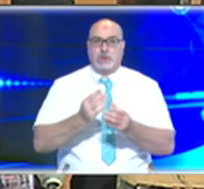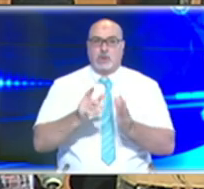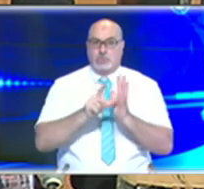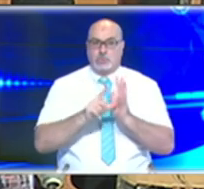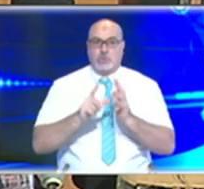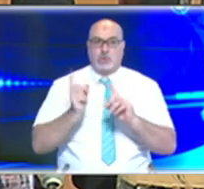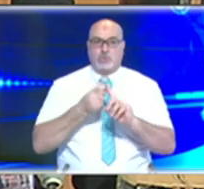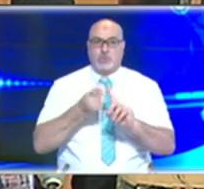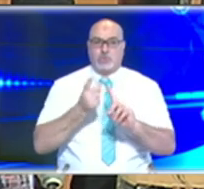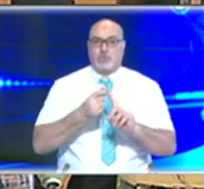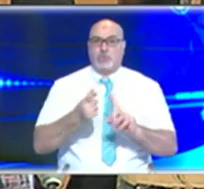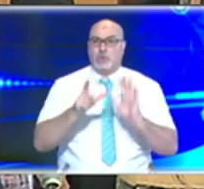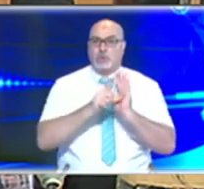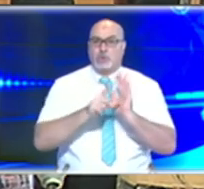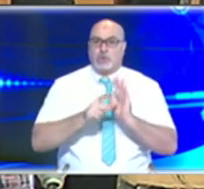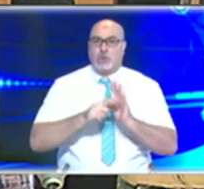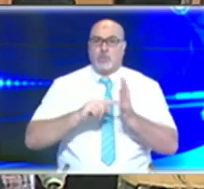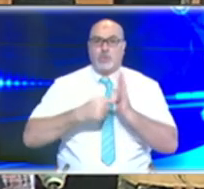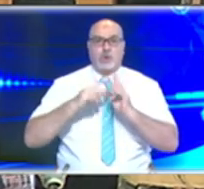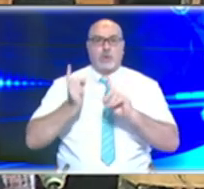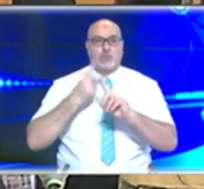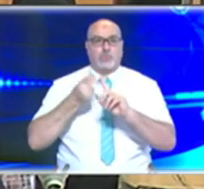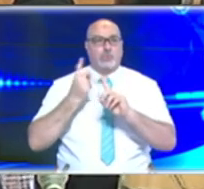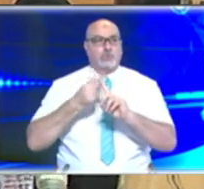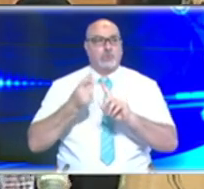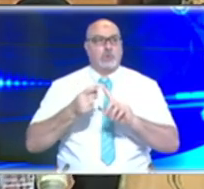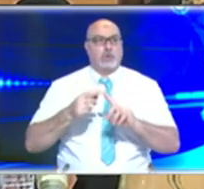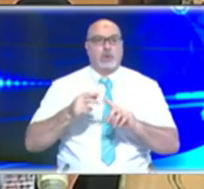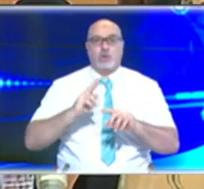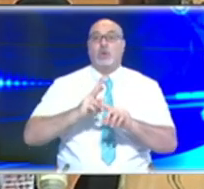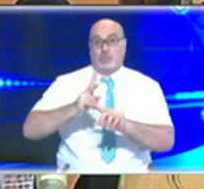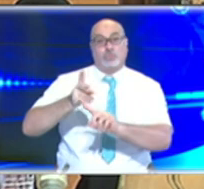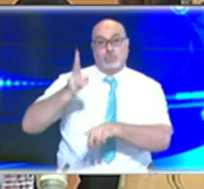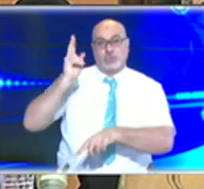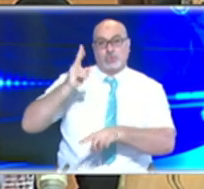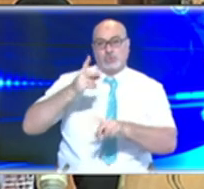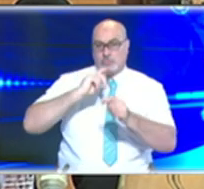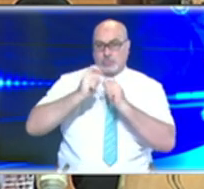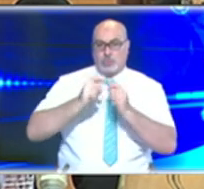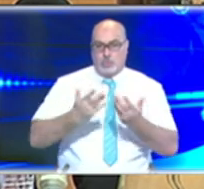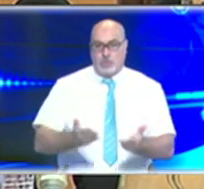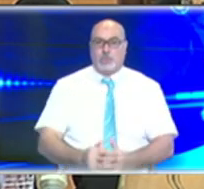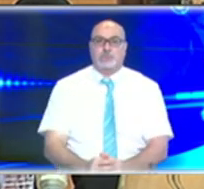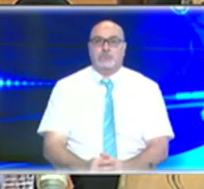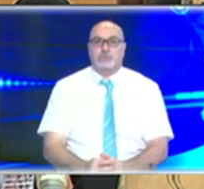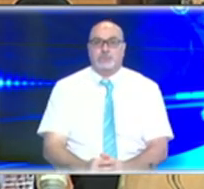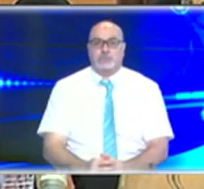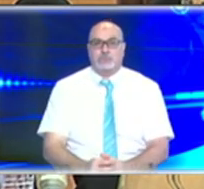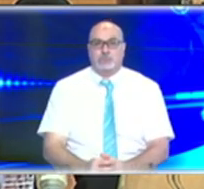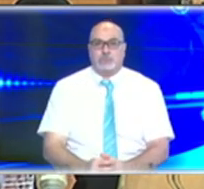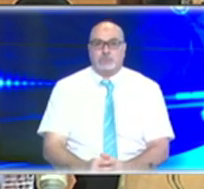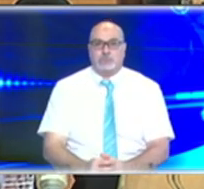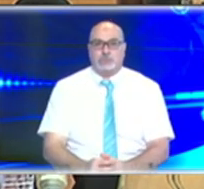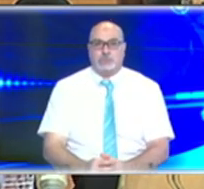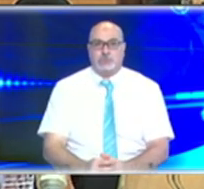والأساسية. وأعتقد أن الدستور هو أهم قضية يمكن أن تناقش في هذه المرحلة. الجزائر